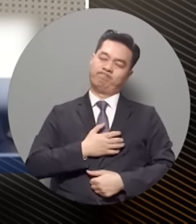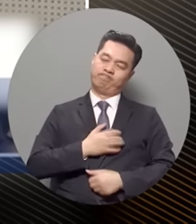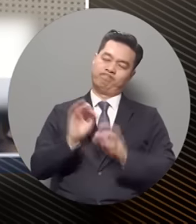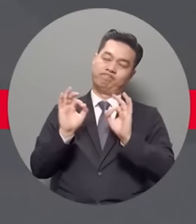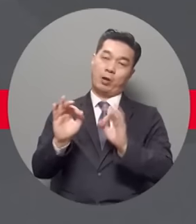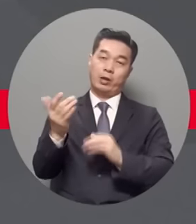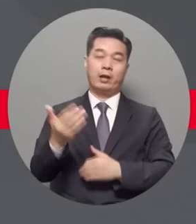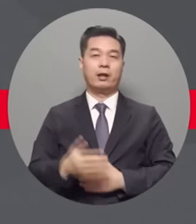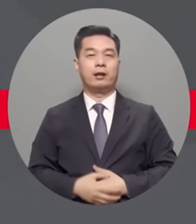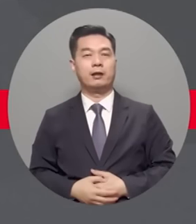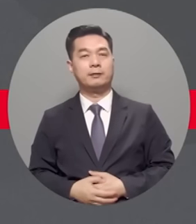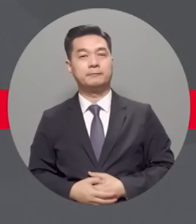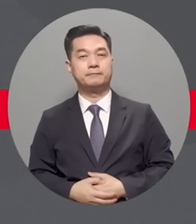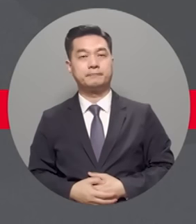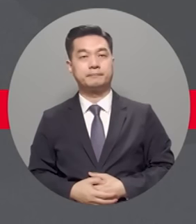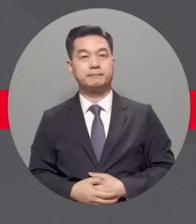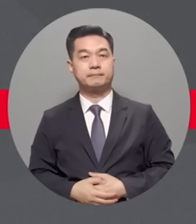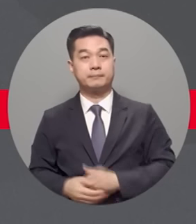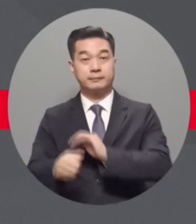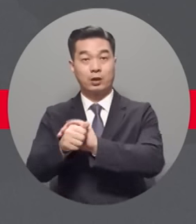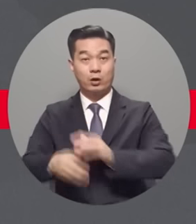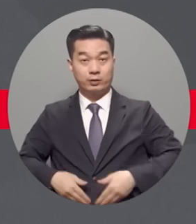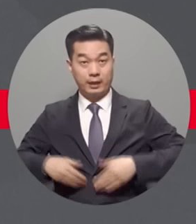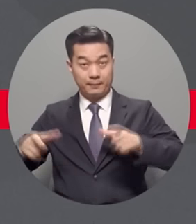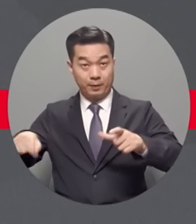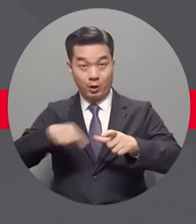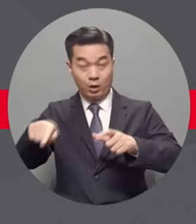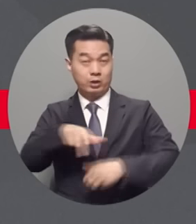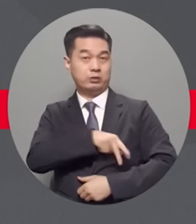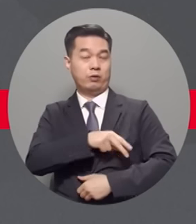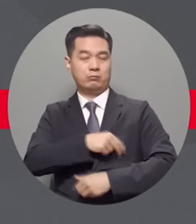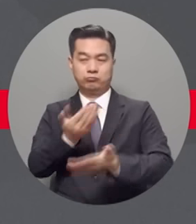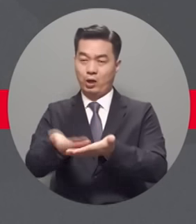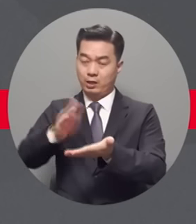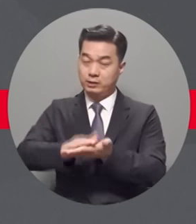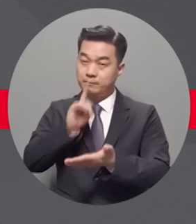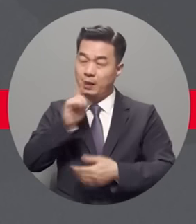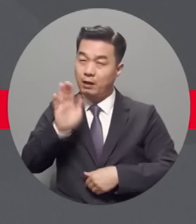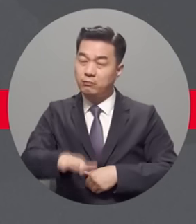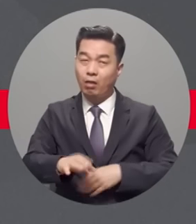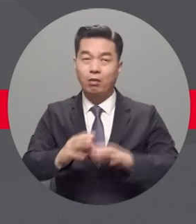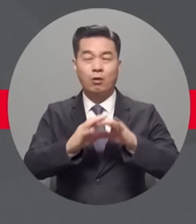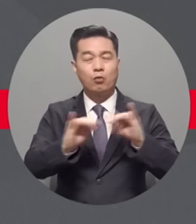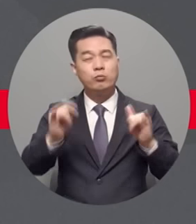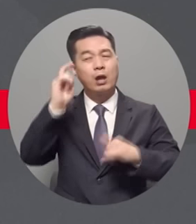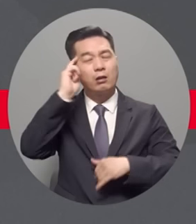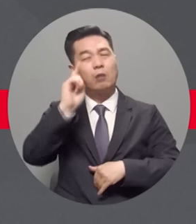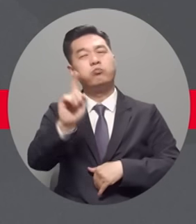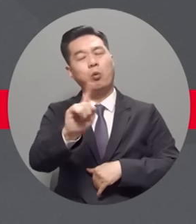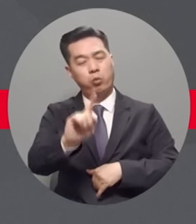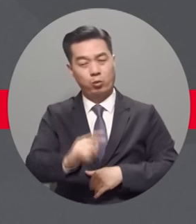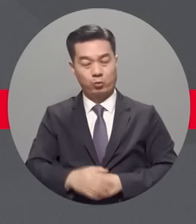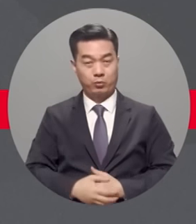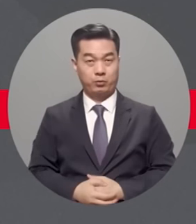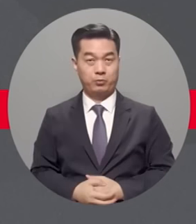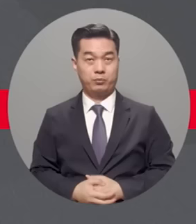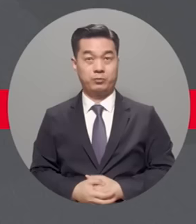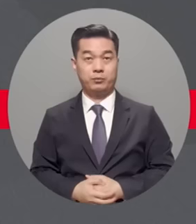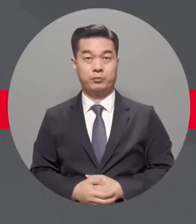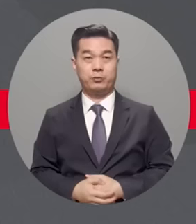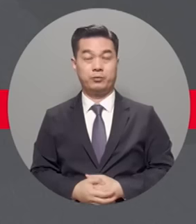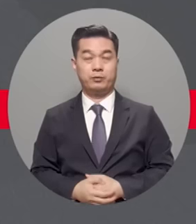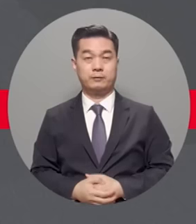없겠죠. 한 영남권 의원도 쇄신하겠다더니 국민들이 뭐라고 생각하겠냐고 했고 중진